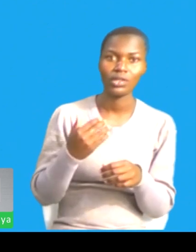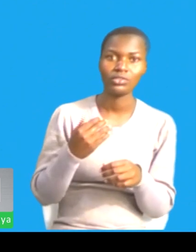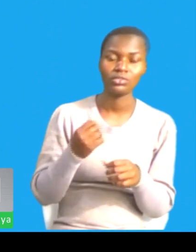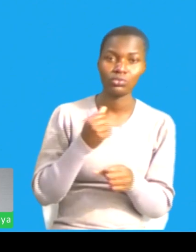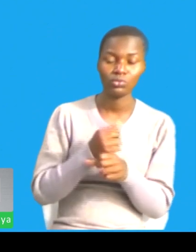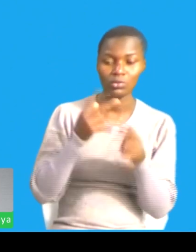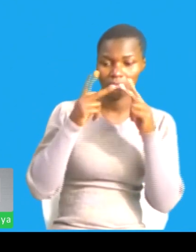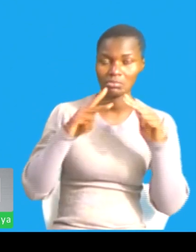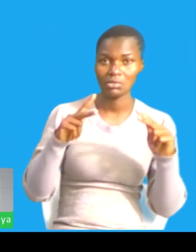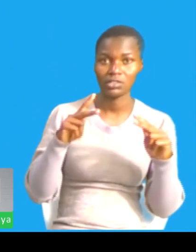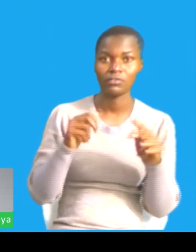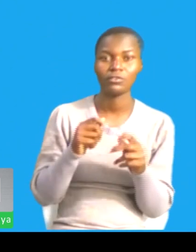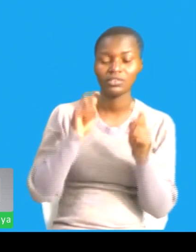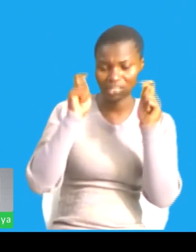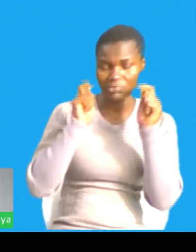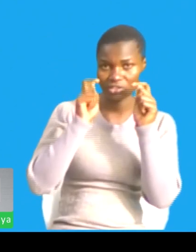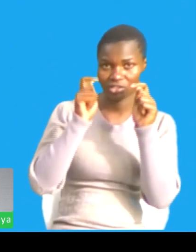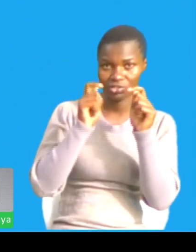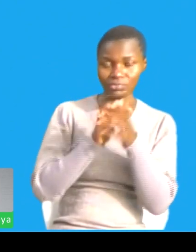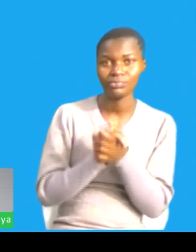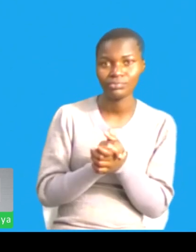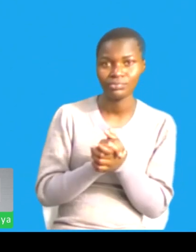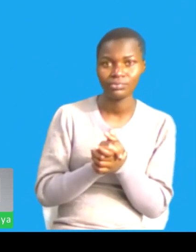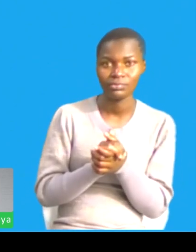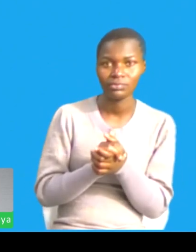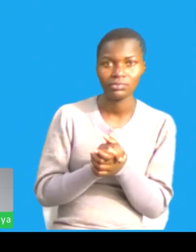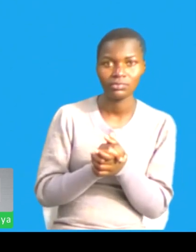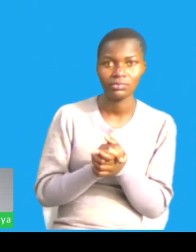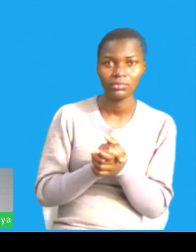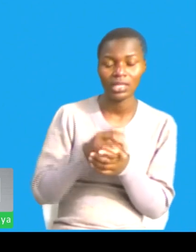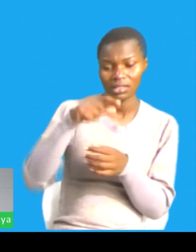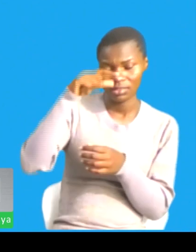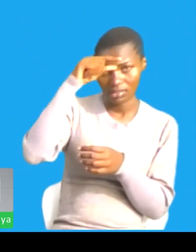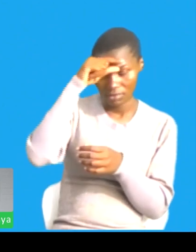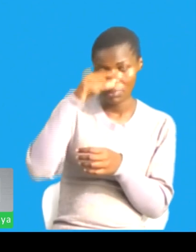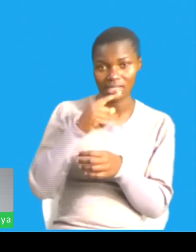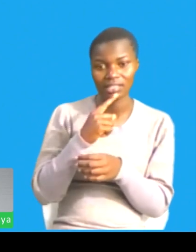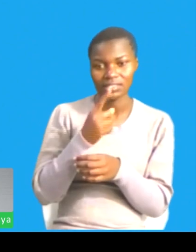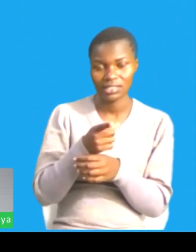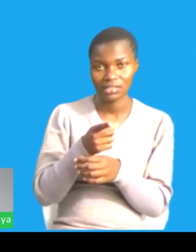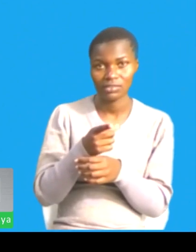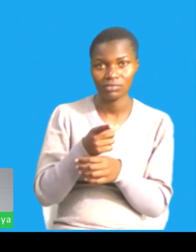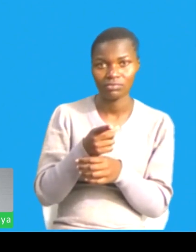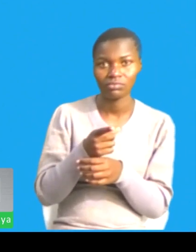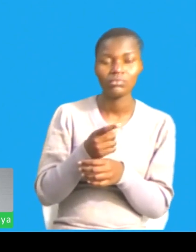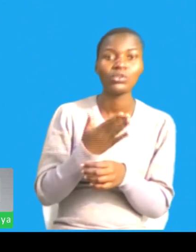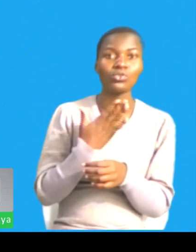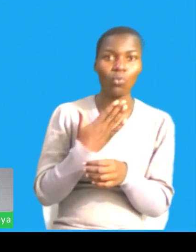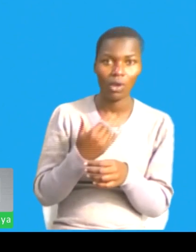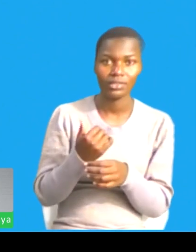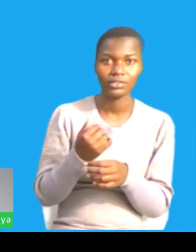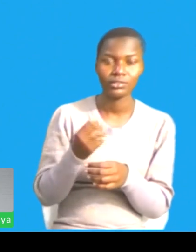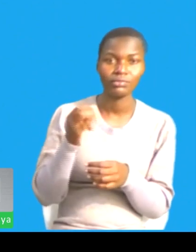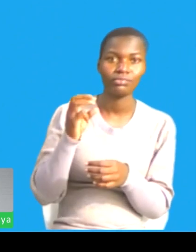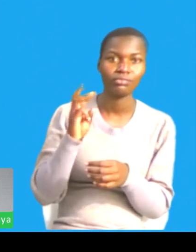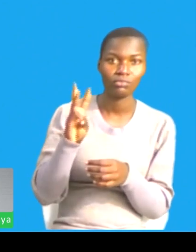kwanza hiyo peaceful inapotea. Alafu ya pili inakuwa pande ya serikali wanaona ni kama umedeclare vita. Hii pande ingine wale